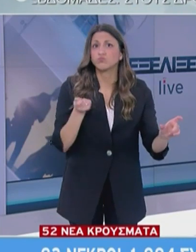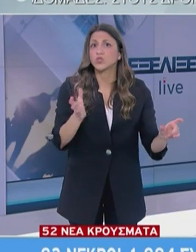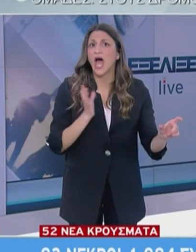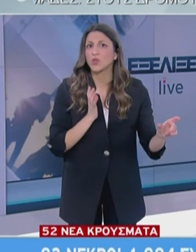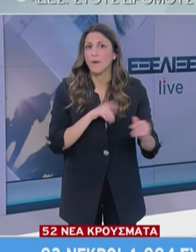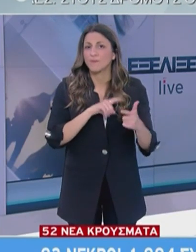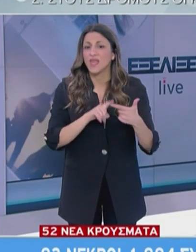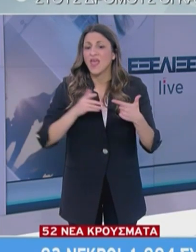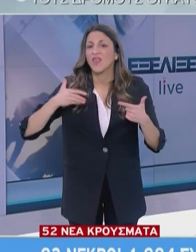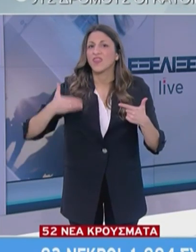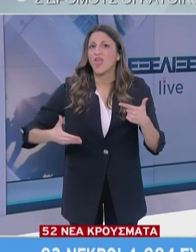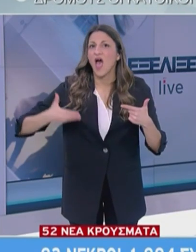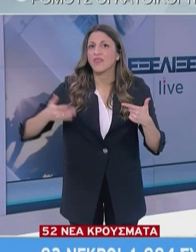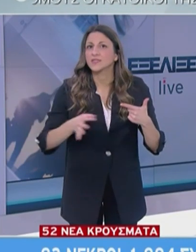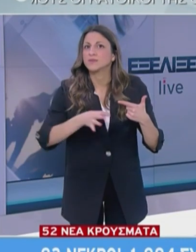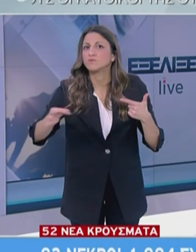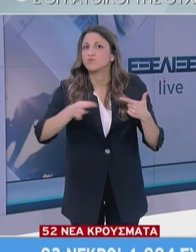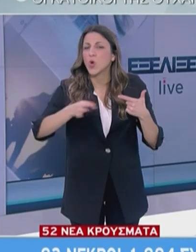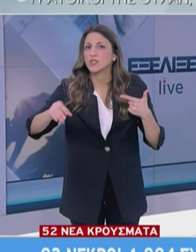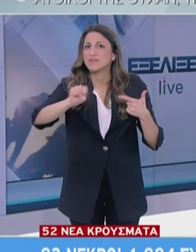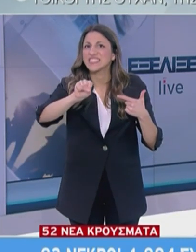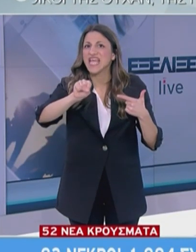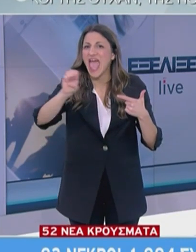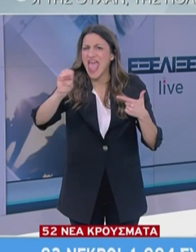σημείο βρίσκεται η διαδικασία ενίσχυσης του ΕΣΥ με προσωπικό?